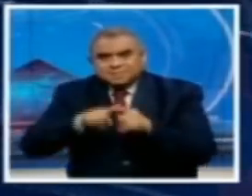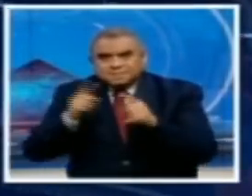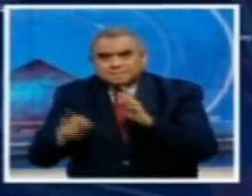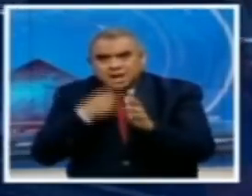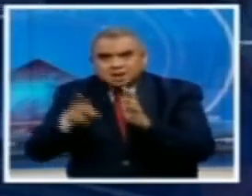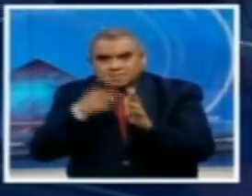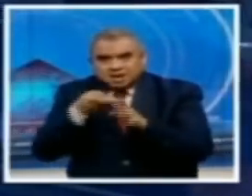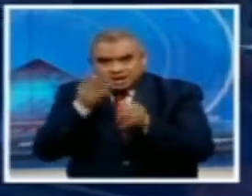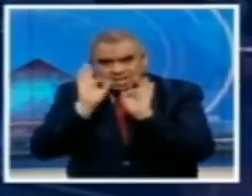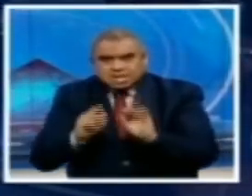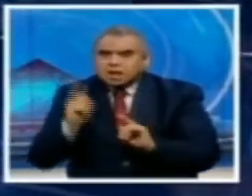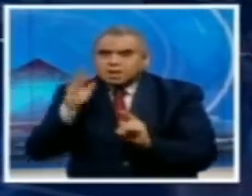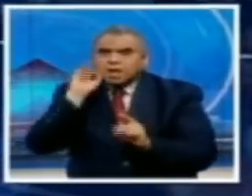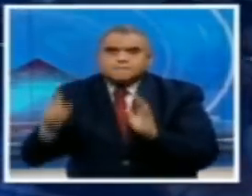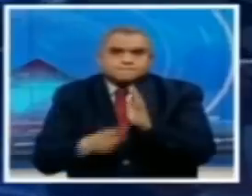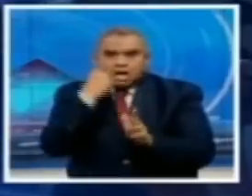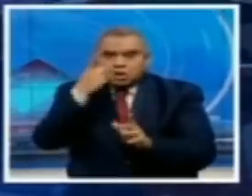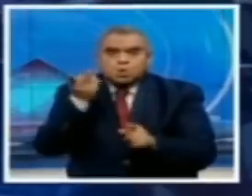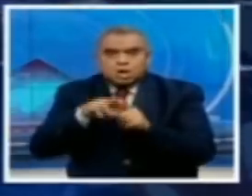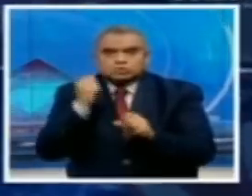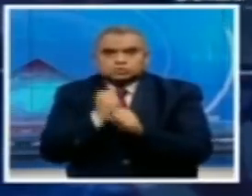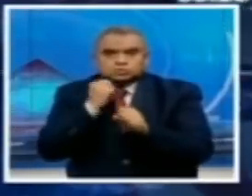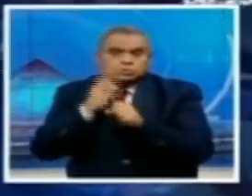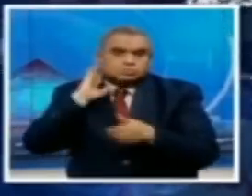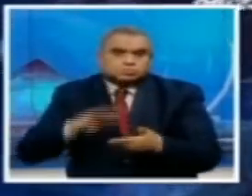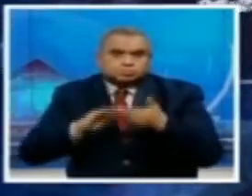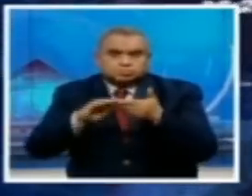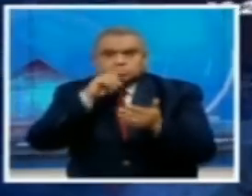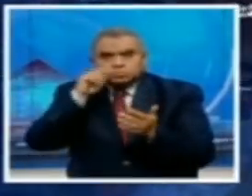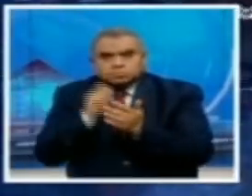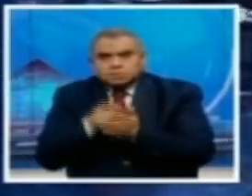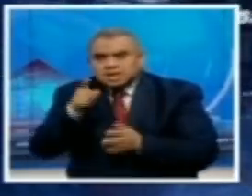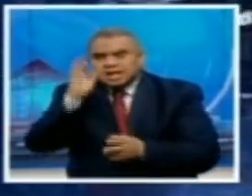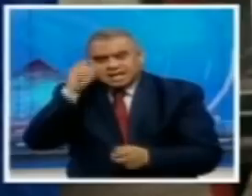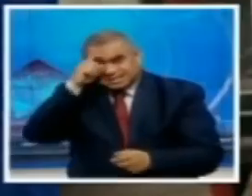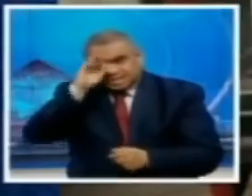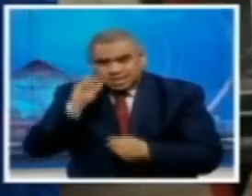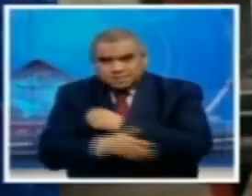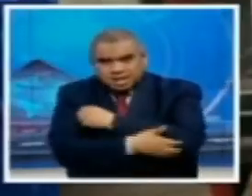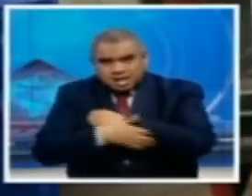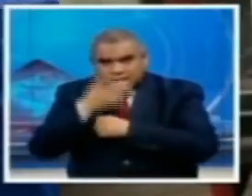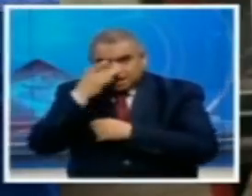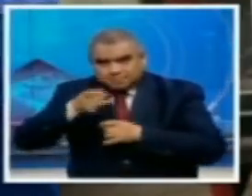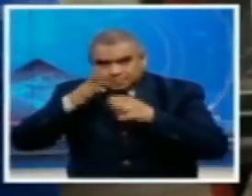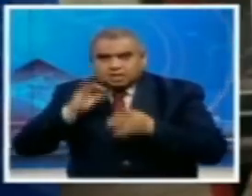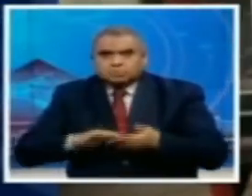الكرة، وتوحيدا للجهود وضمان توصيل المساعدات للمستحقين بشكل